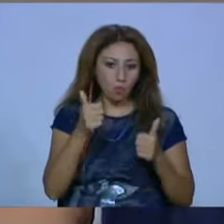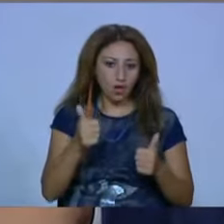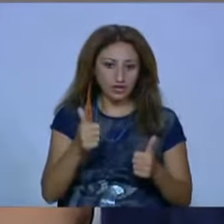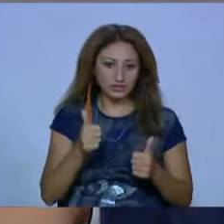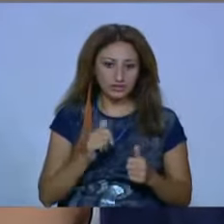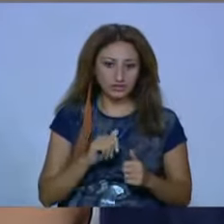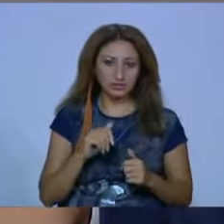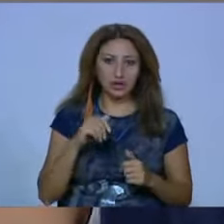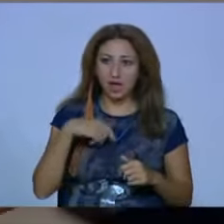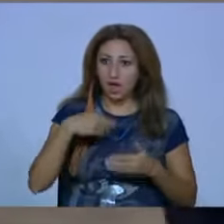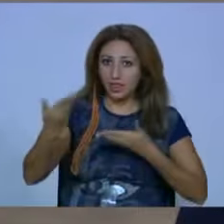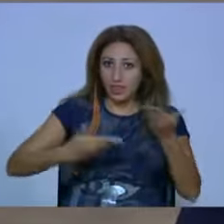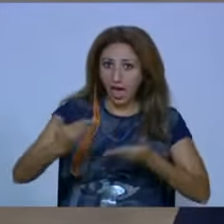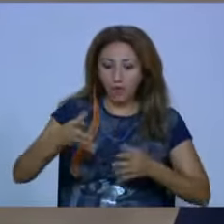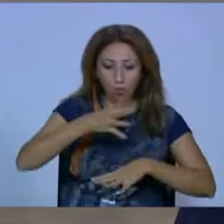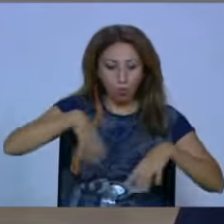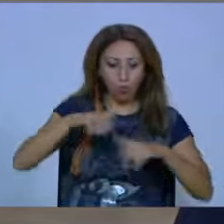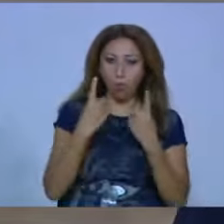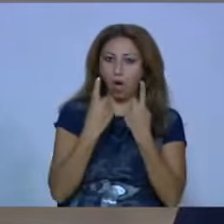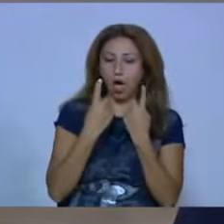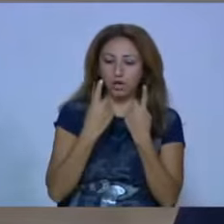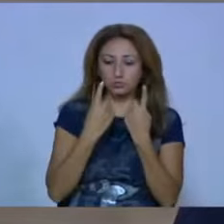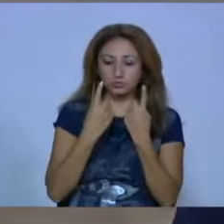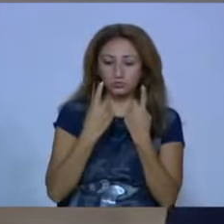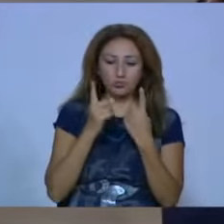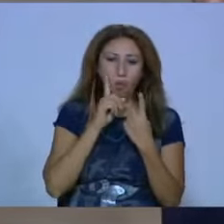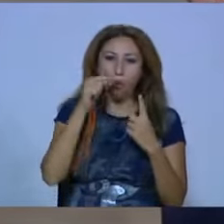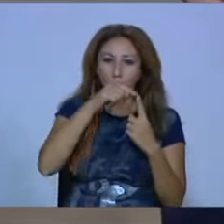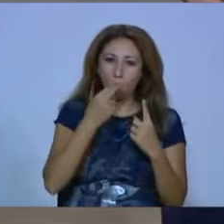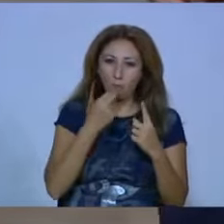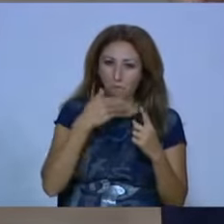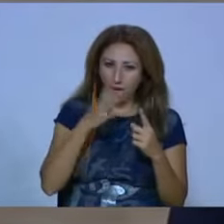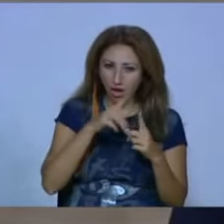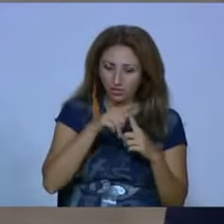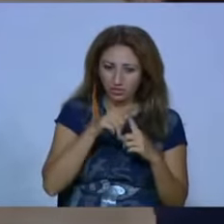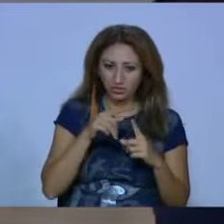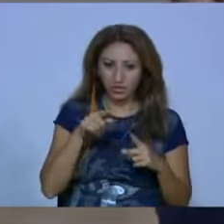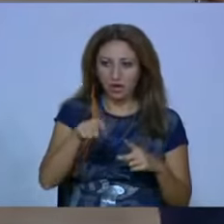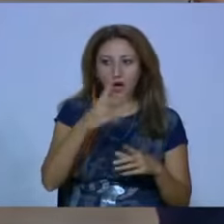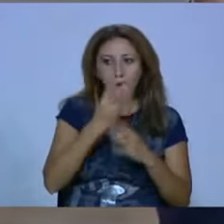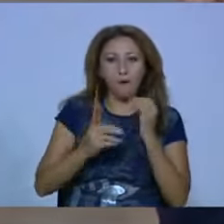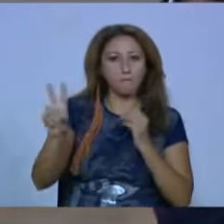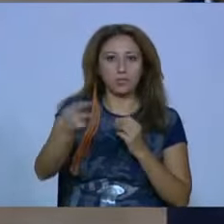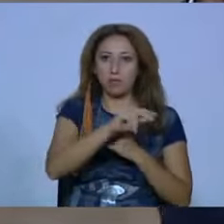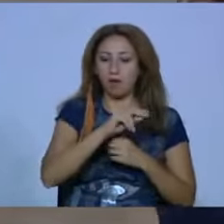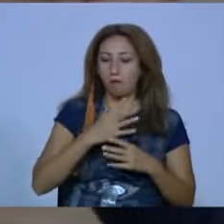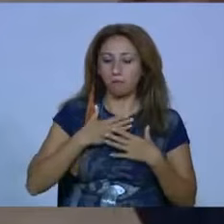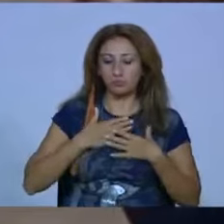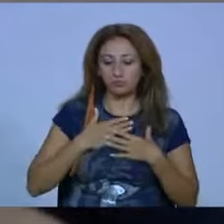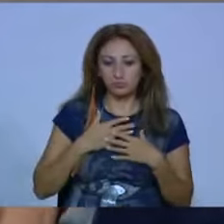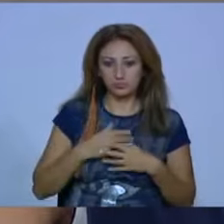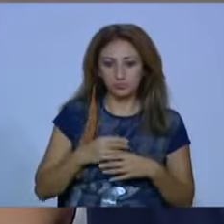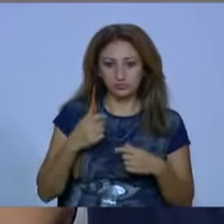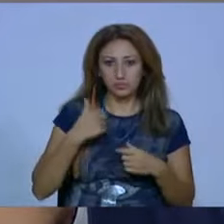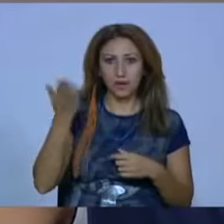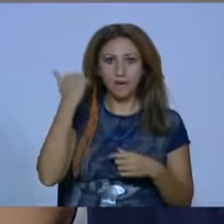بتعملنا واحد على فكرة يعني. وهي كانت تقول للعلاء يعني دول ولادي زيهم زيك، يعني أنا مرة اشتكت